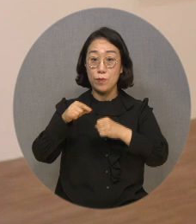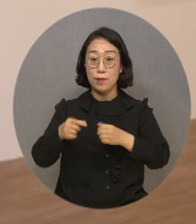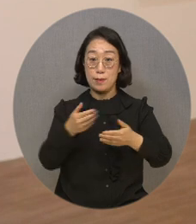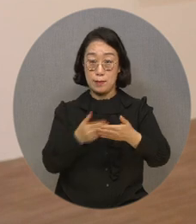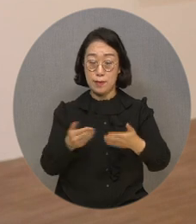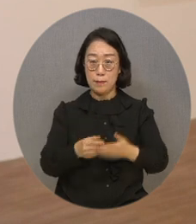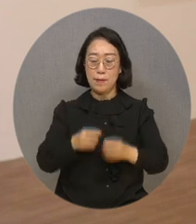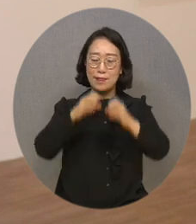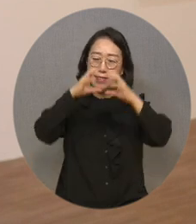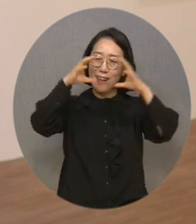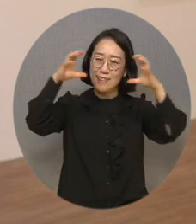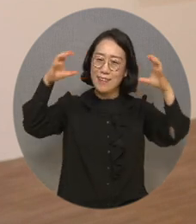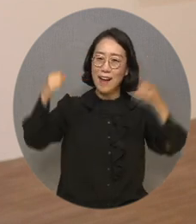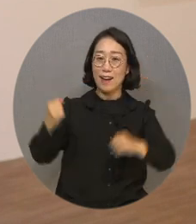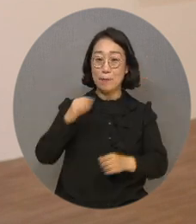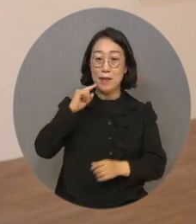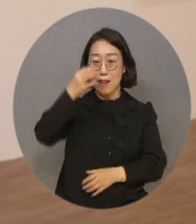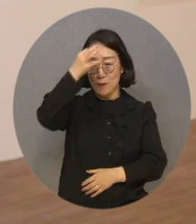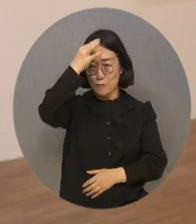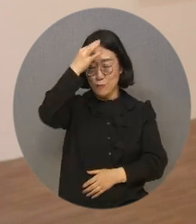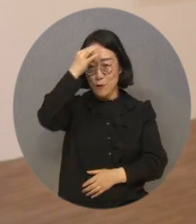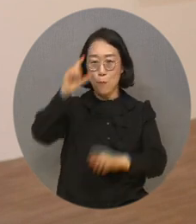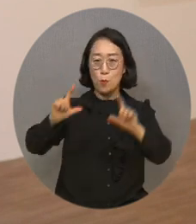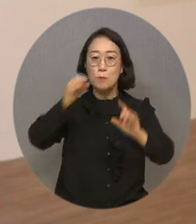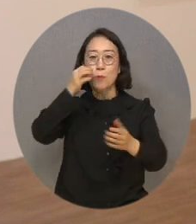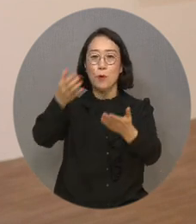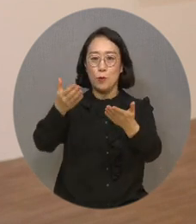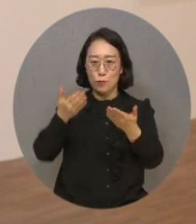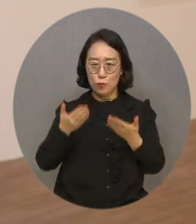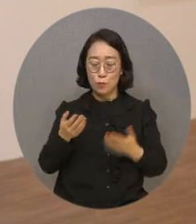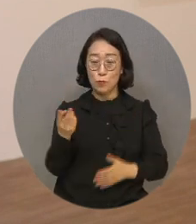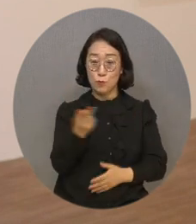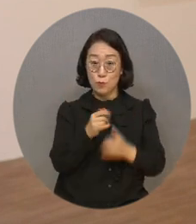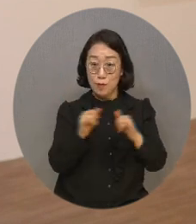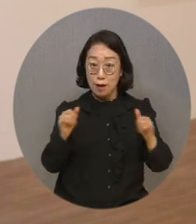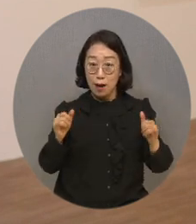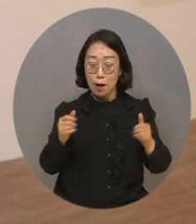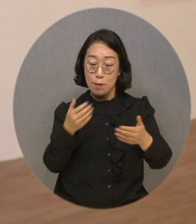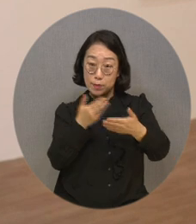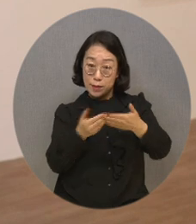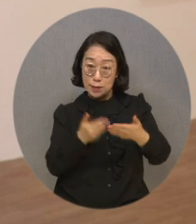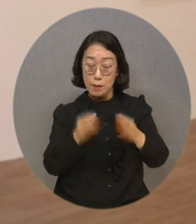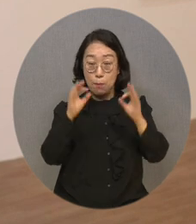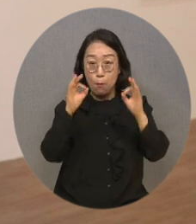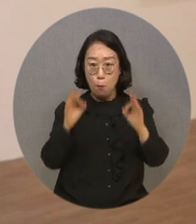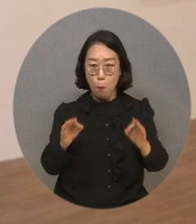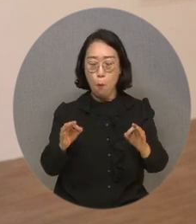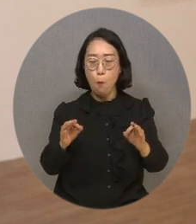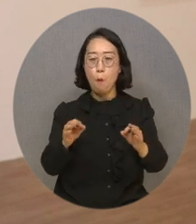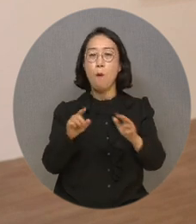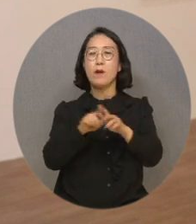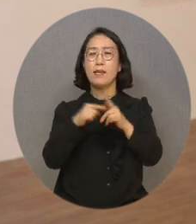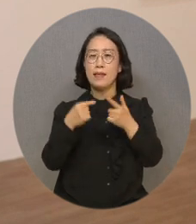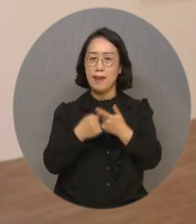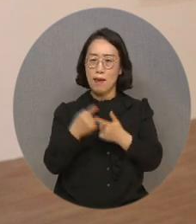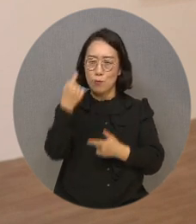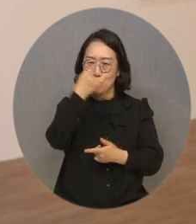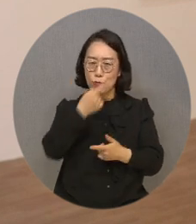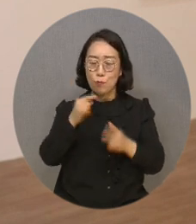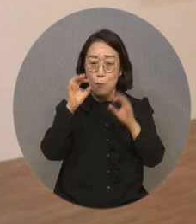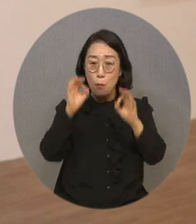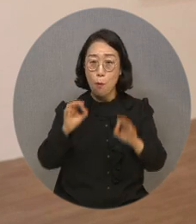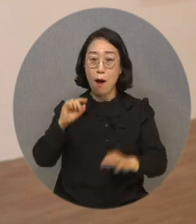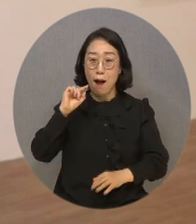상상의 예술적 감성을 자아내고 있습니다. 작가들의 표현력을 최대화하고 그들을 이해하는 시각적